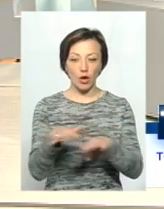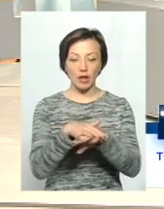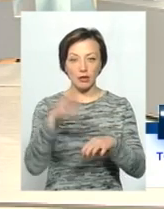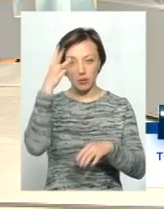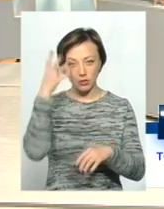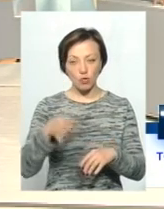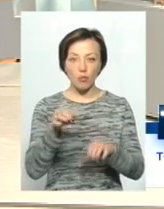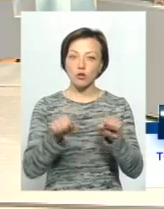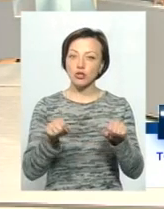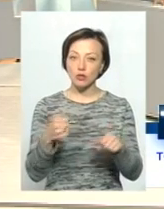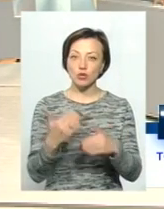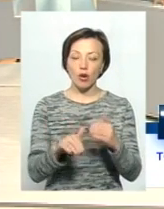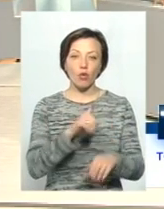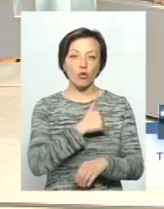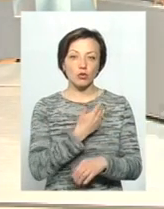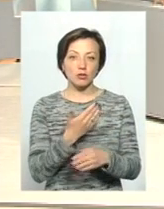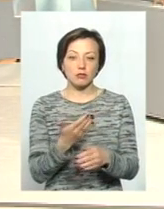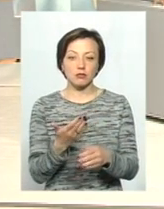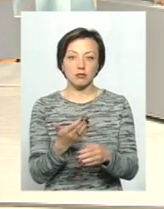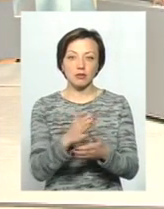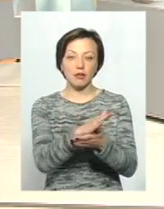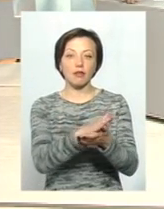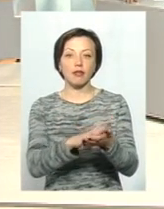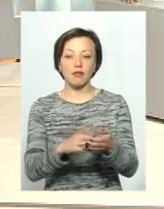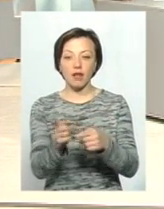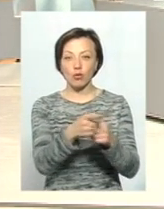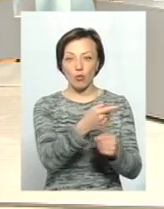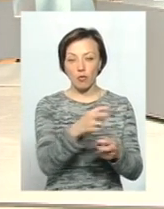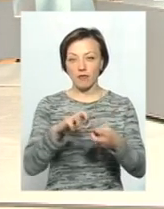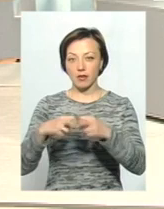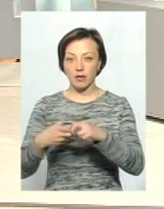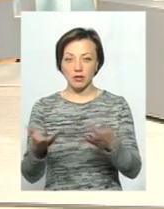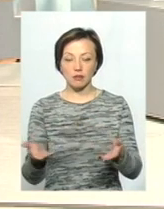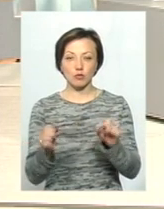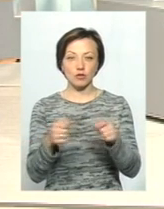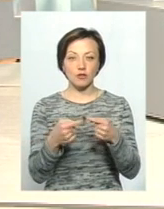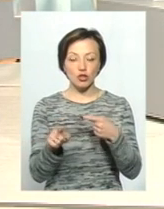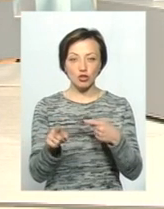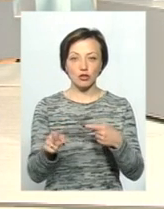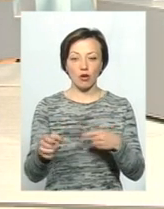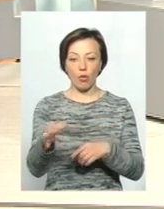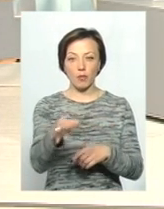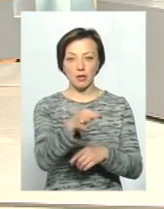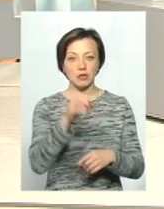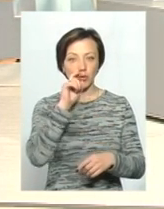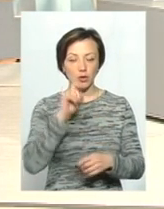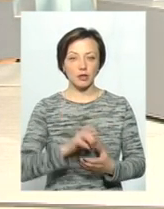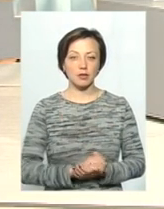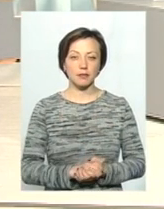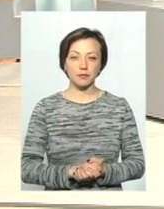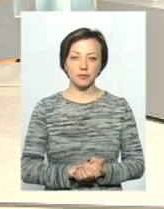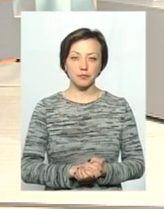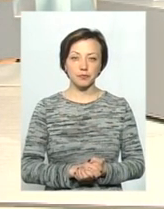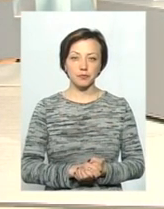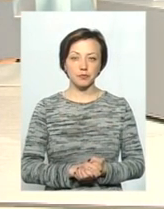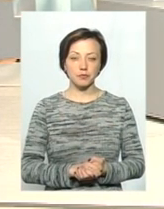Хмельницької області, а можливо, вона вже хоче, ну, є потрібна в Тернополі, в Івано-Франківську, можливо, в інших регіонах